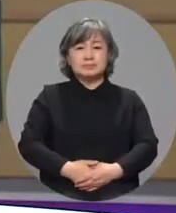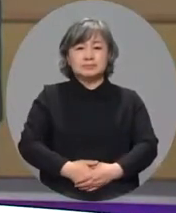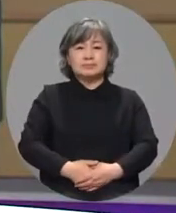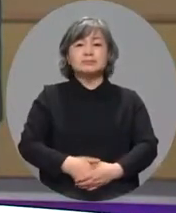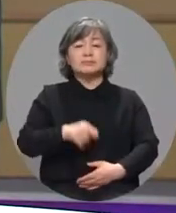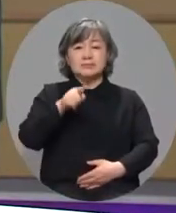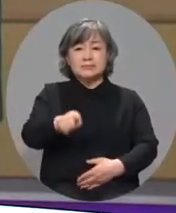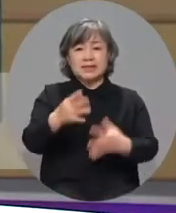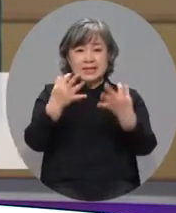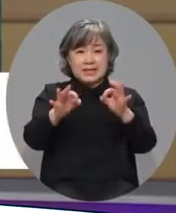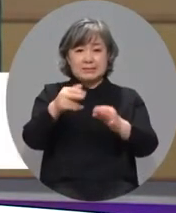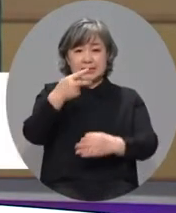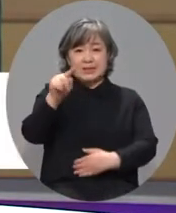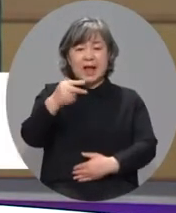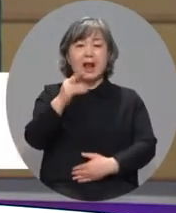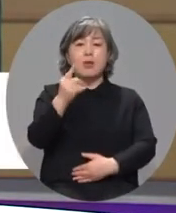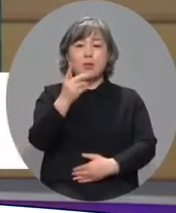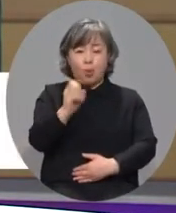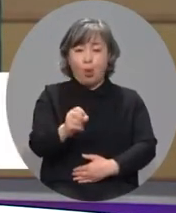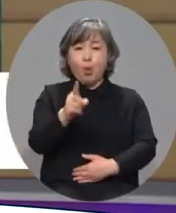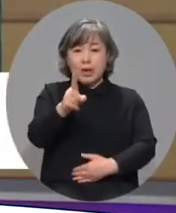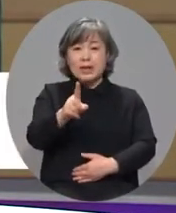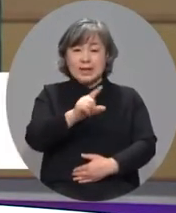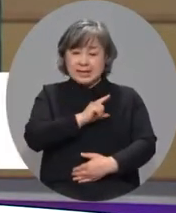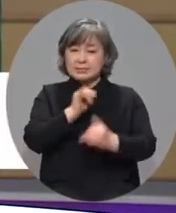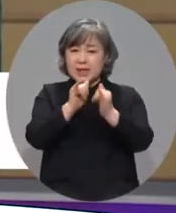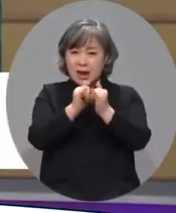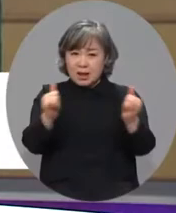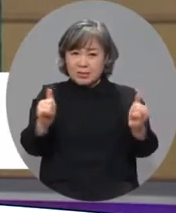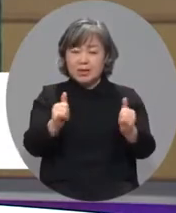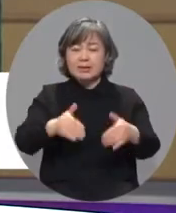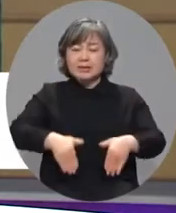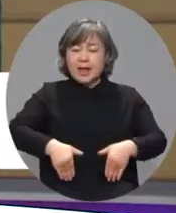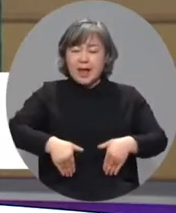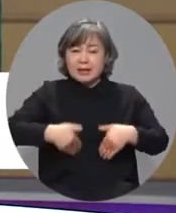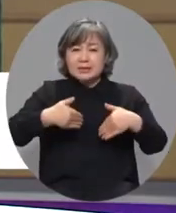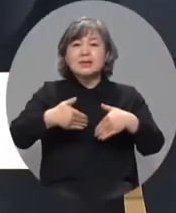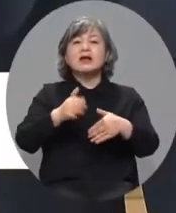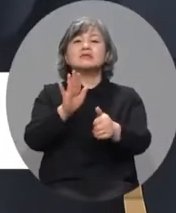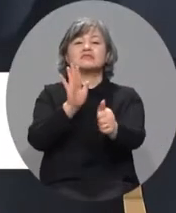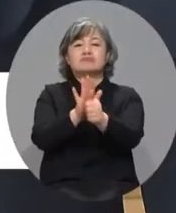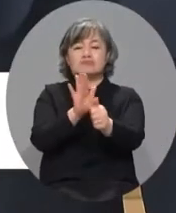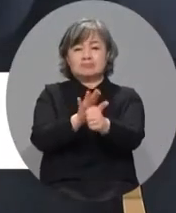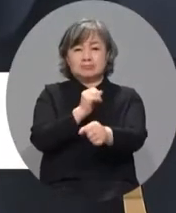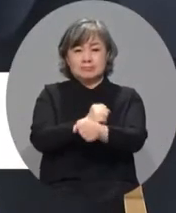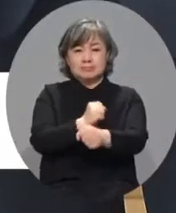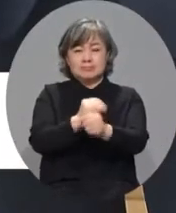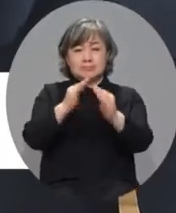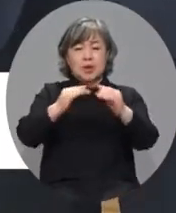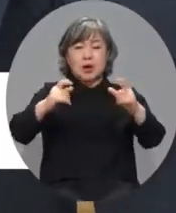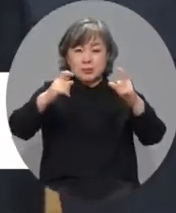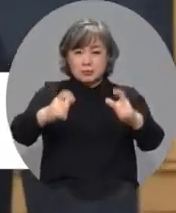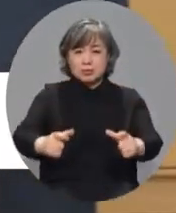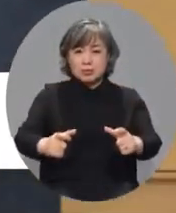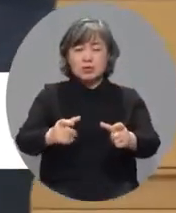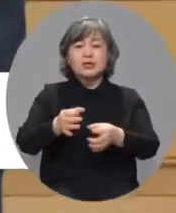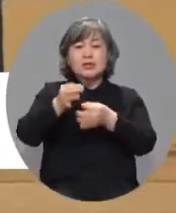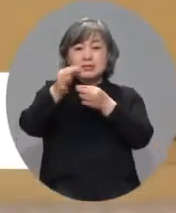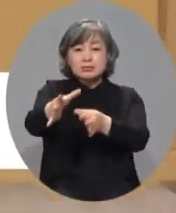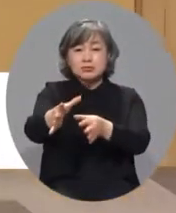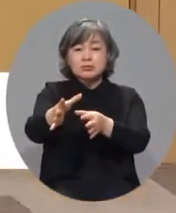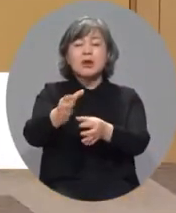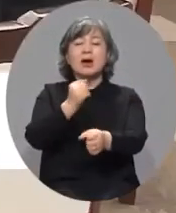별명 김 달밤 으로 불리는 익명의 기부자 다 또 다시 세운 정해 손길을 보내 왔읍니다 전라북도는 기부금